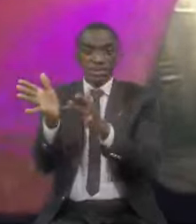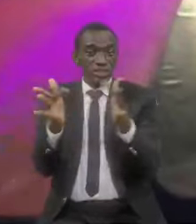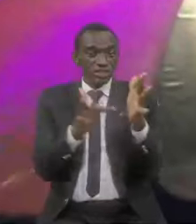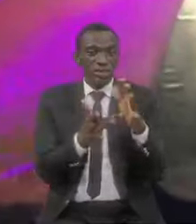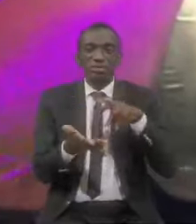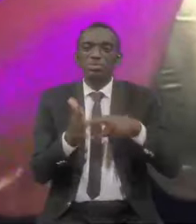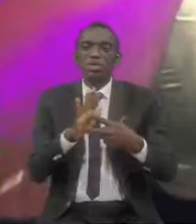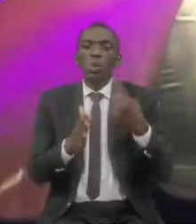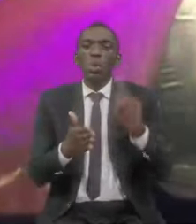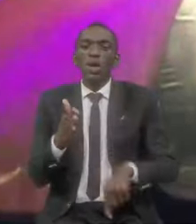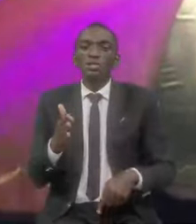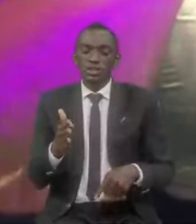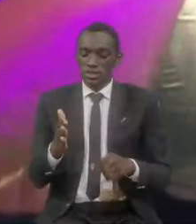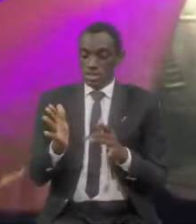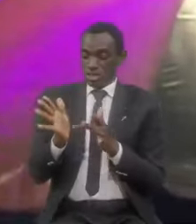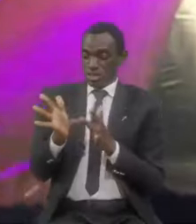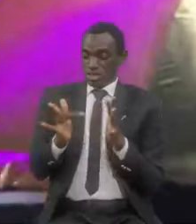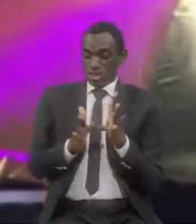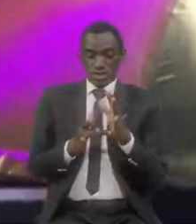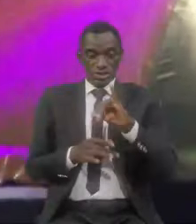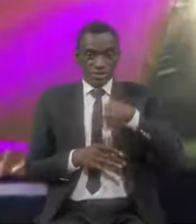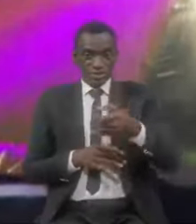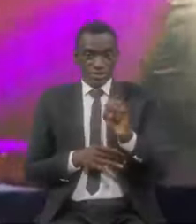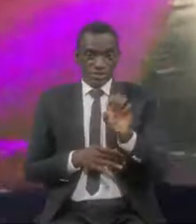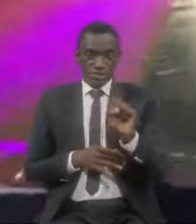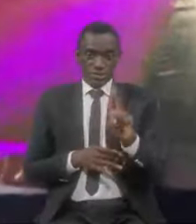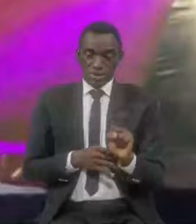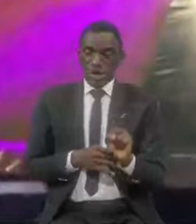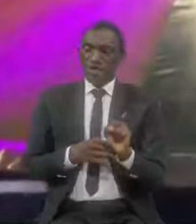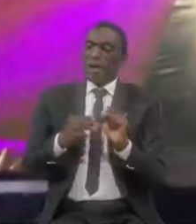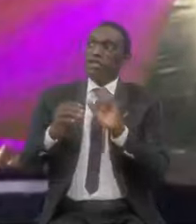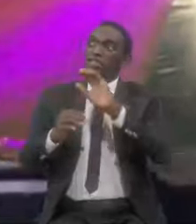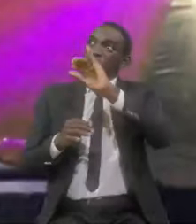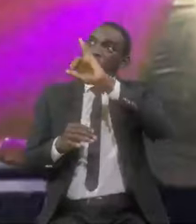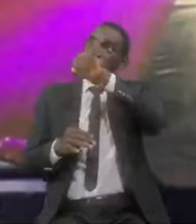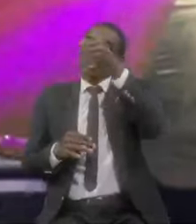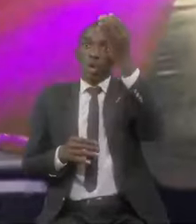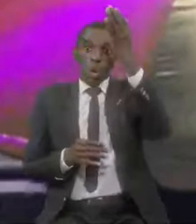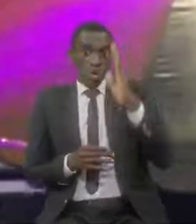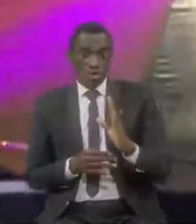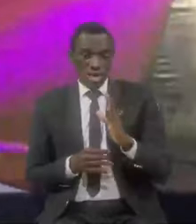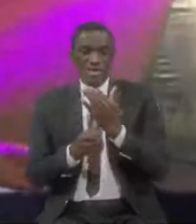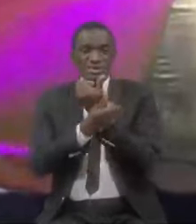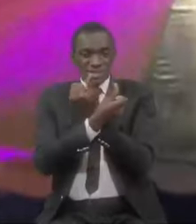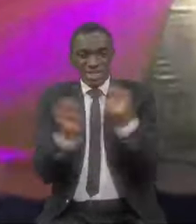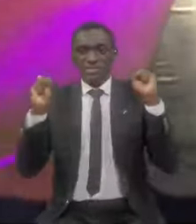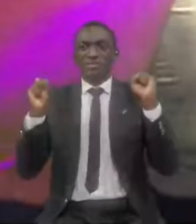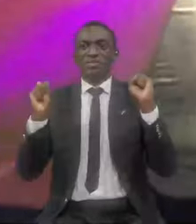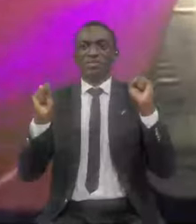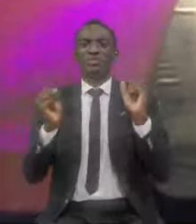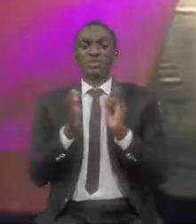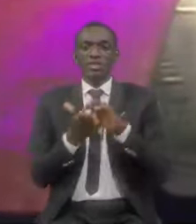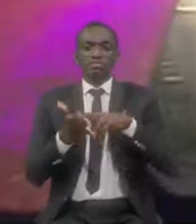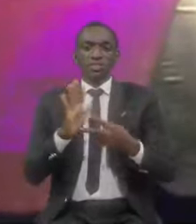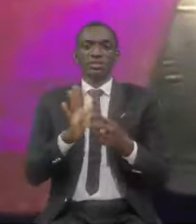Jésus veut dire Jéhovah sauve. Il est le Fils de Dieu.